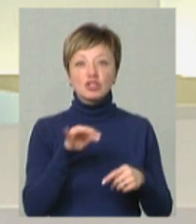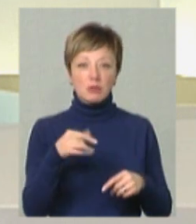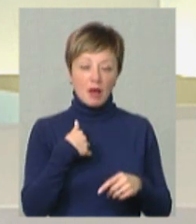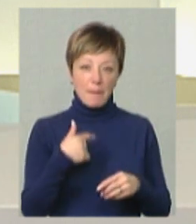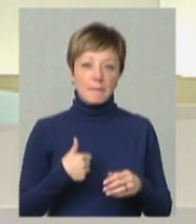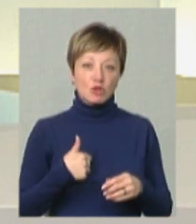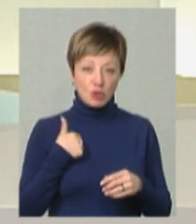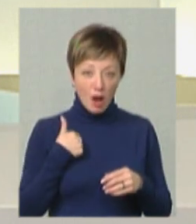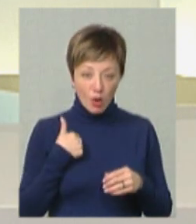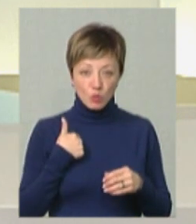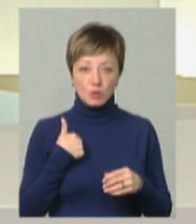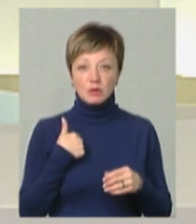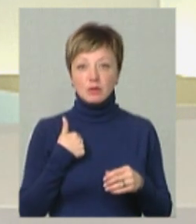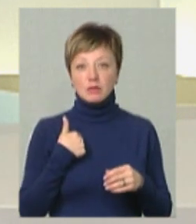пишаюся.